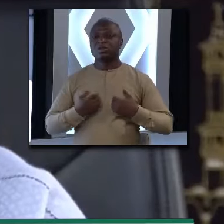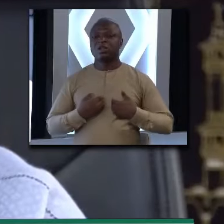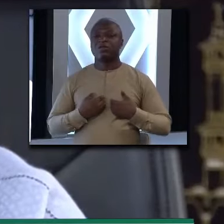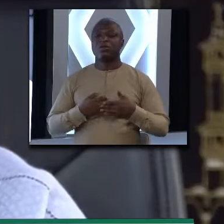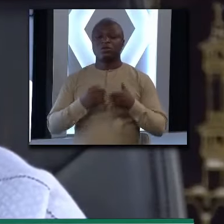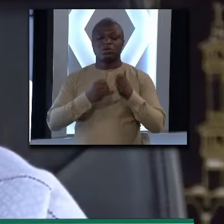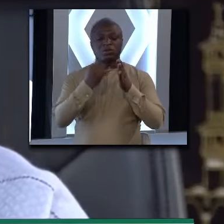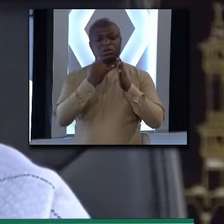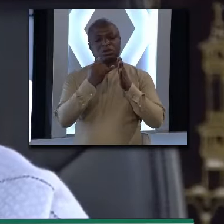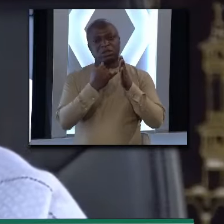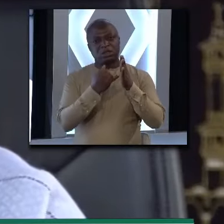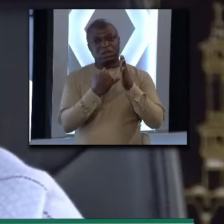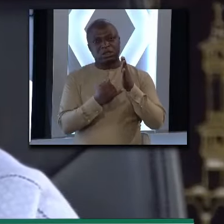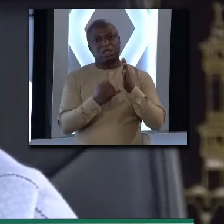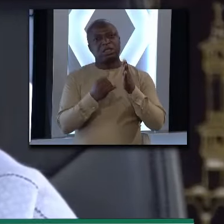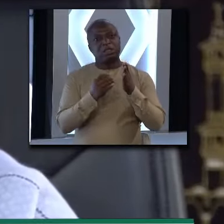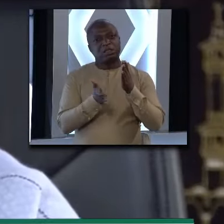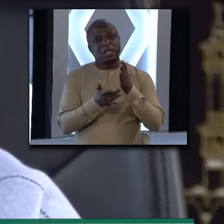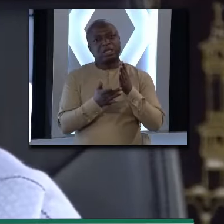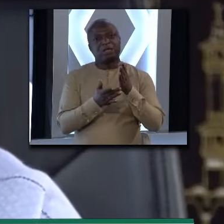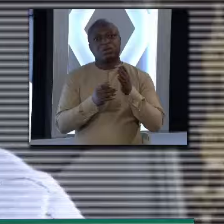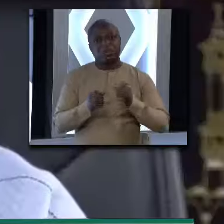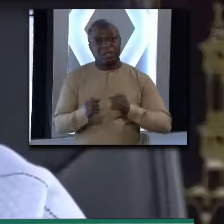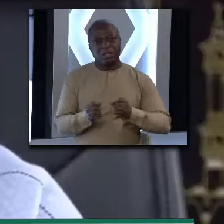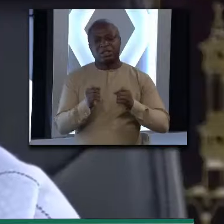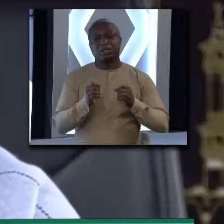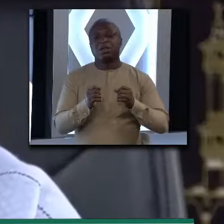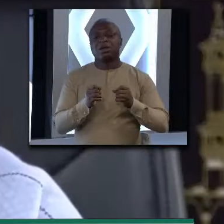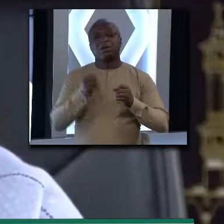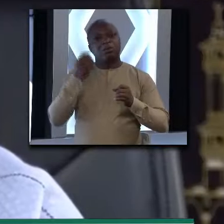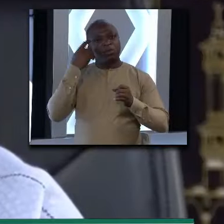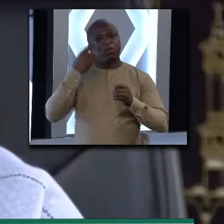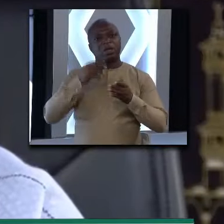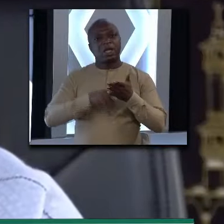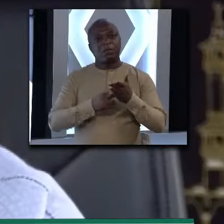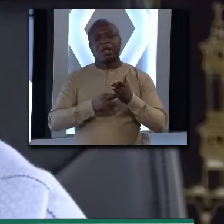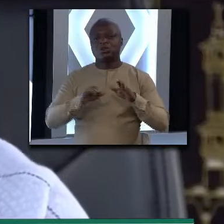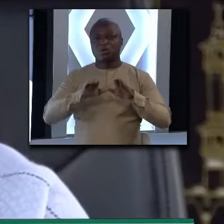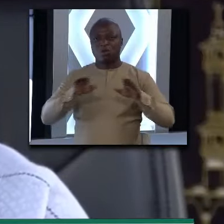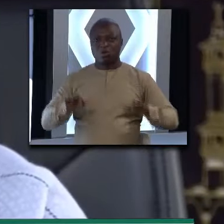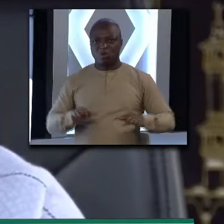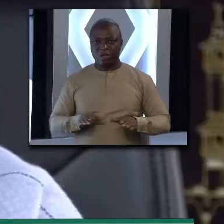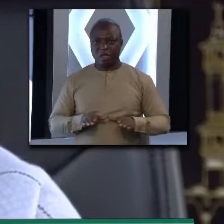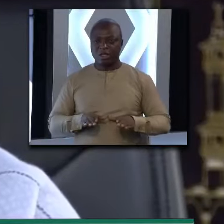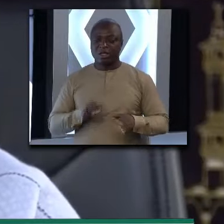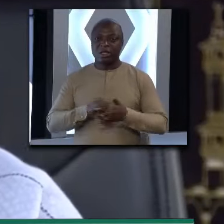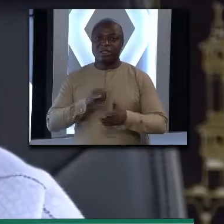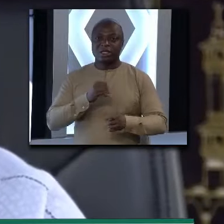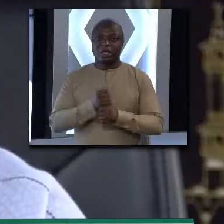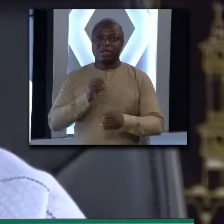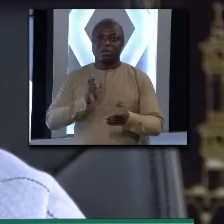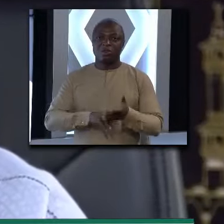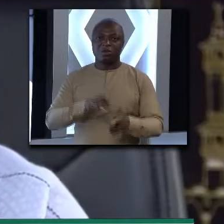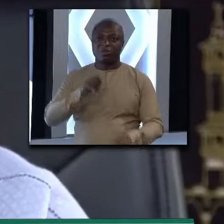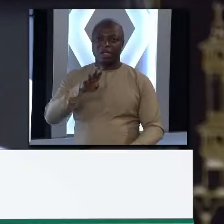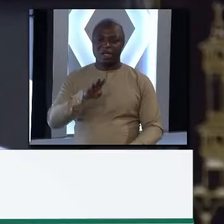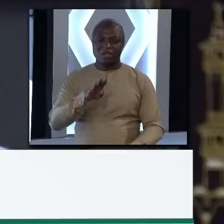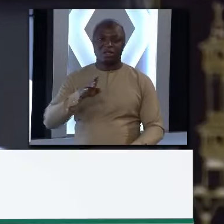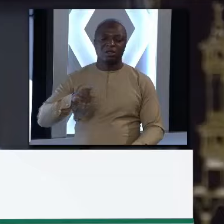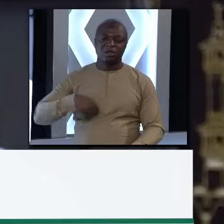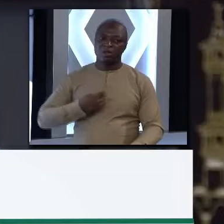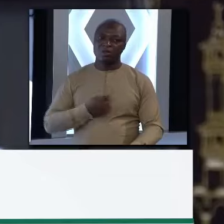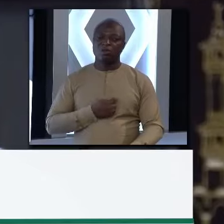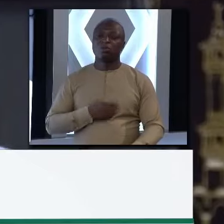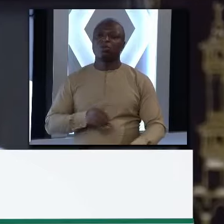dessiné donc une stratégie en ce qui concerne les réparations communautaires. Cette année 2024, nous